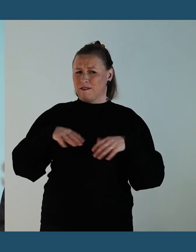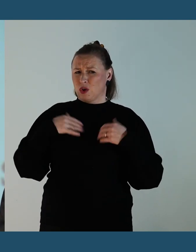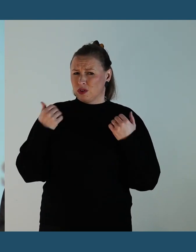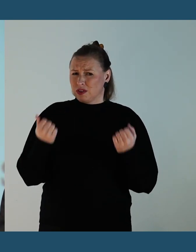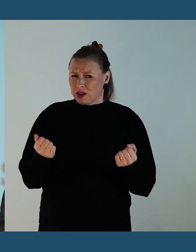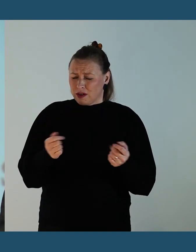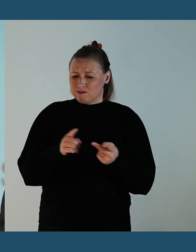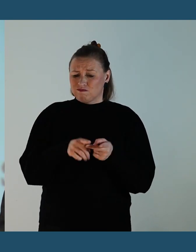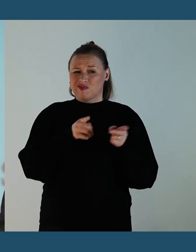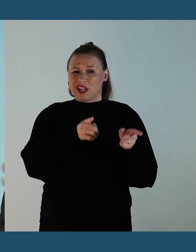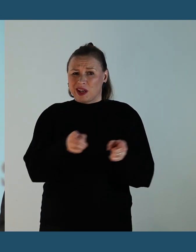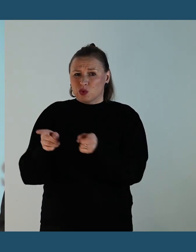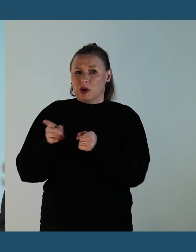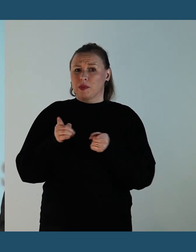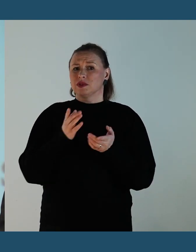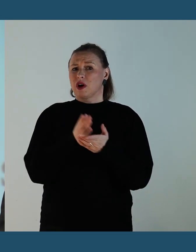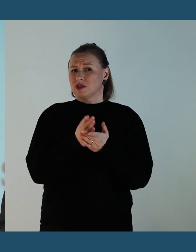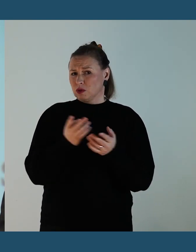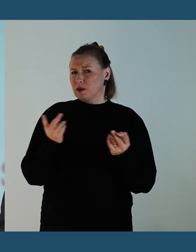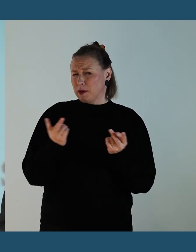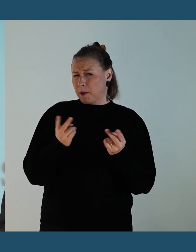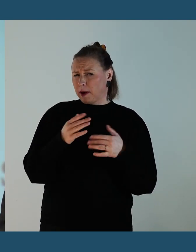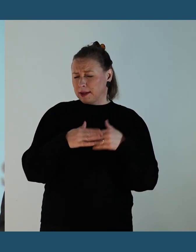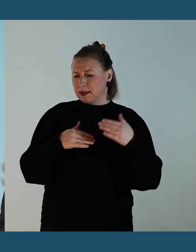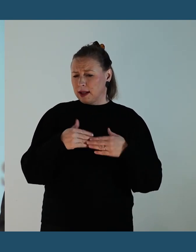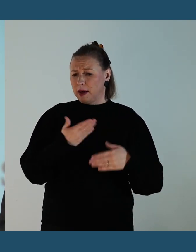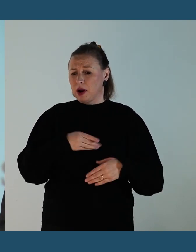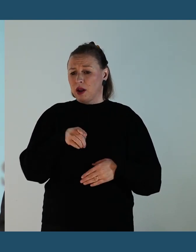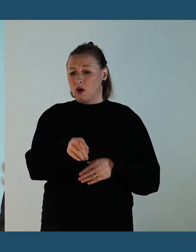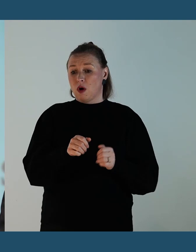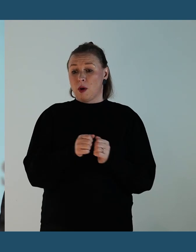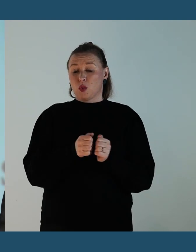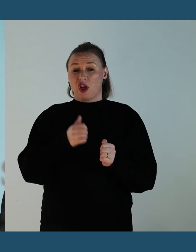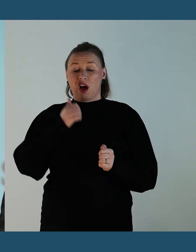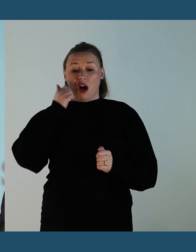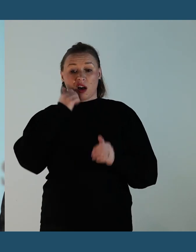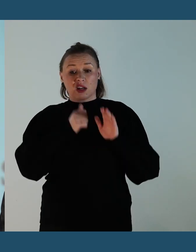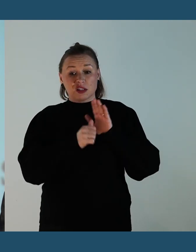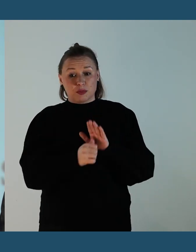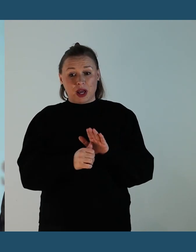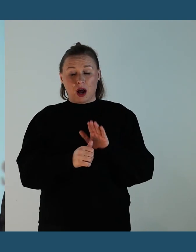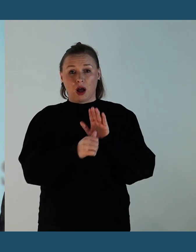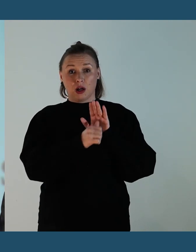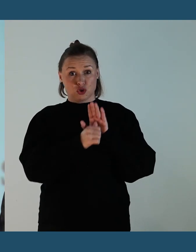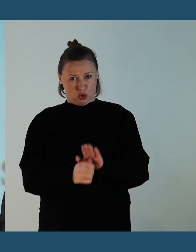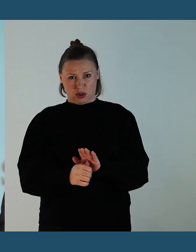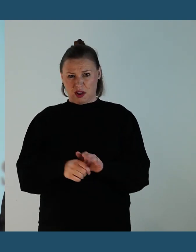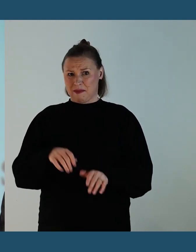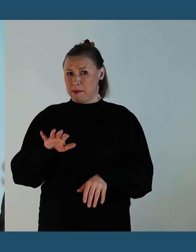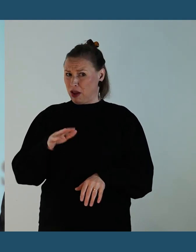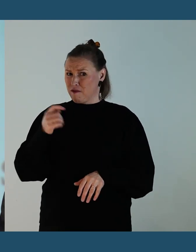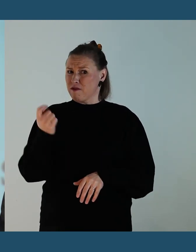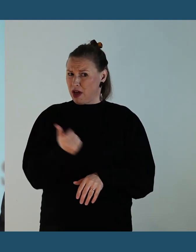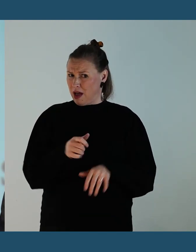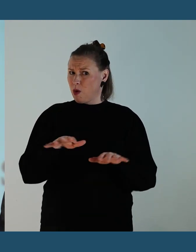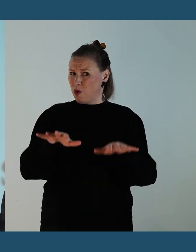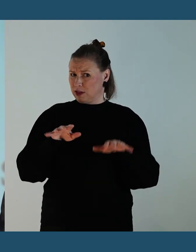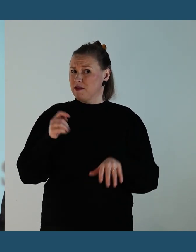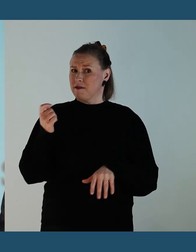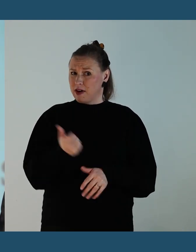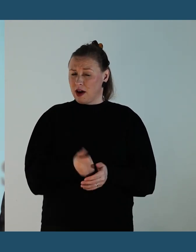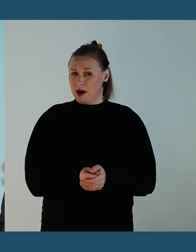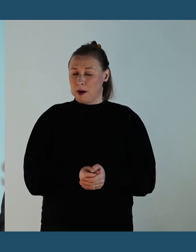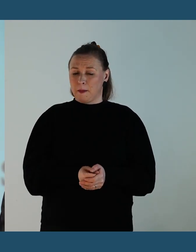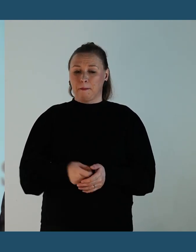huonovointisuutta ja kiusaamista ja tällaisia teemoja, mutta yllättävän vähän niin kuin rasismia ja syrjintää. Ja esimerkiksi kun meillä on ollut nämä